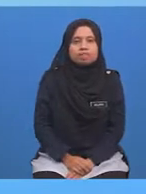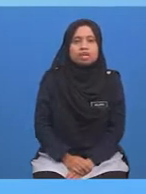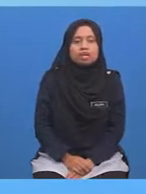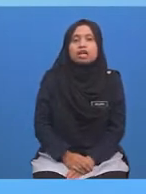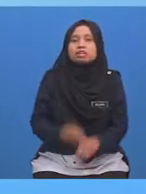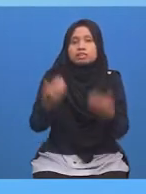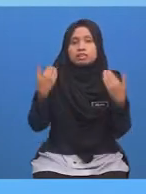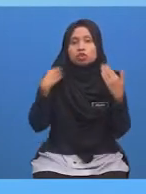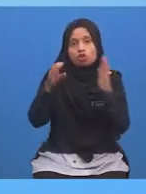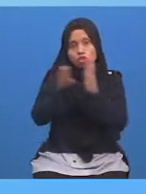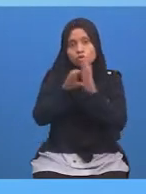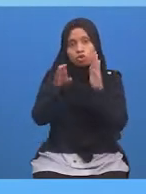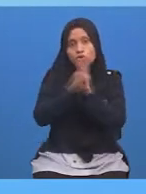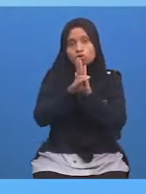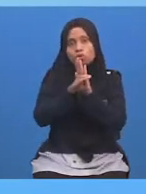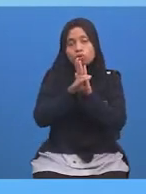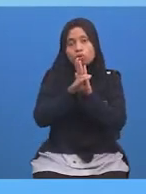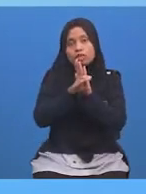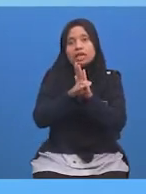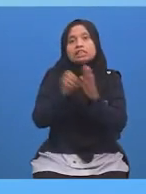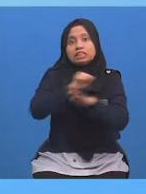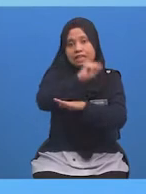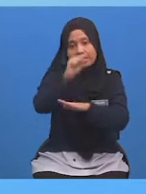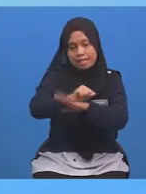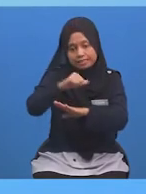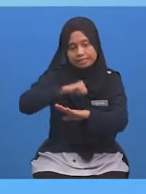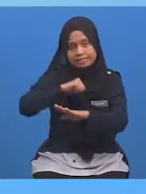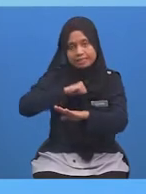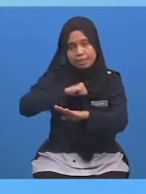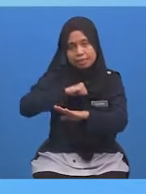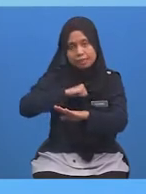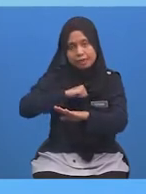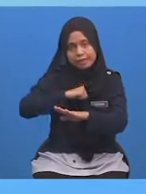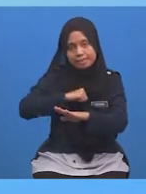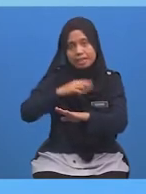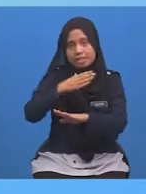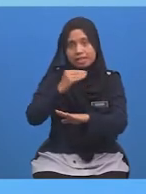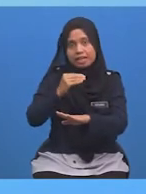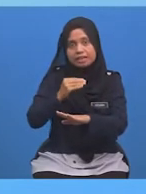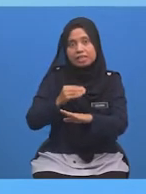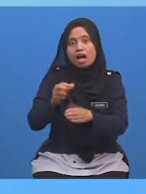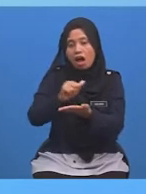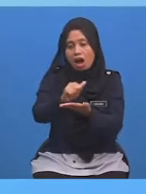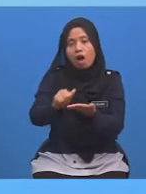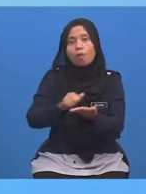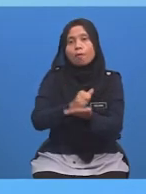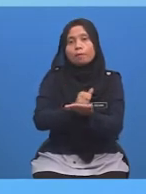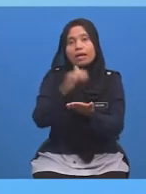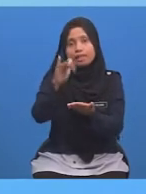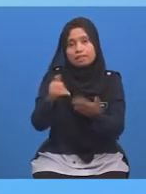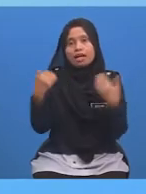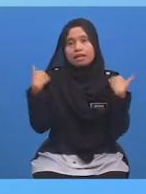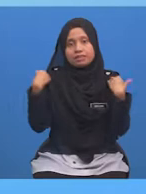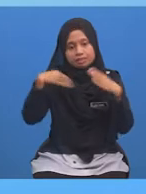Berikut merupakan contoh-contoh syarikat sendirian berhad dan syarikat awam berhad yang